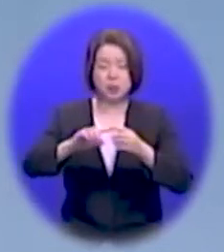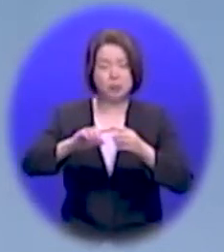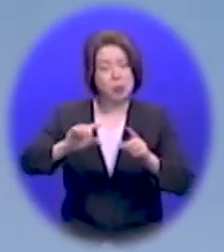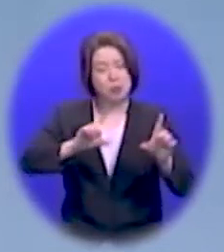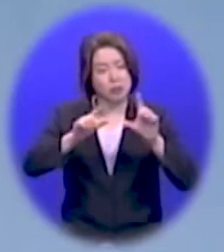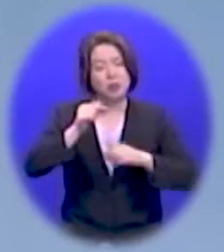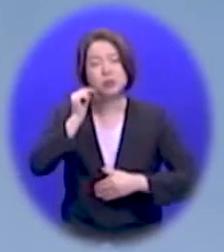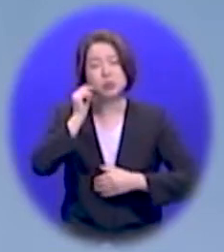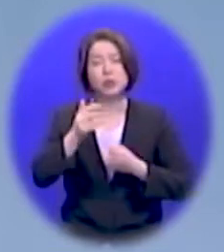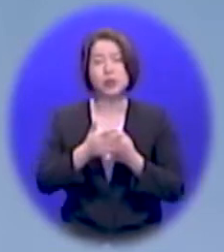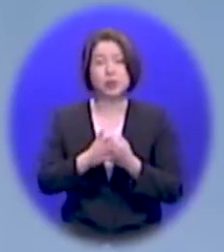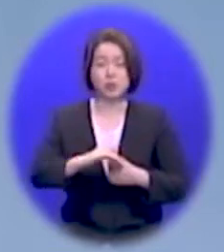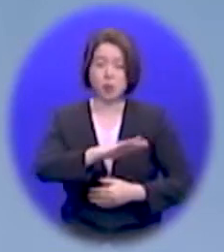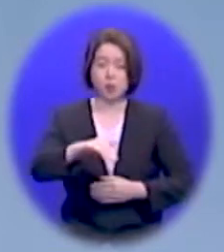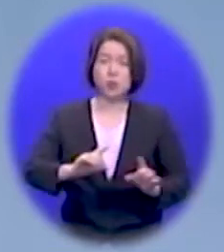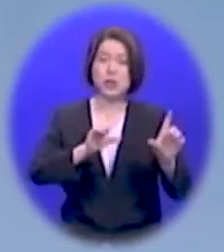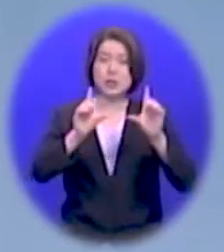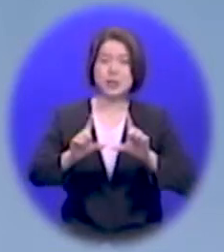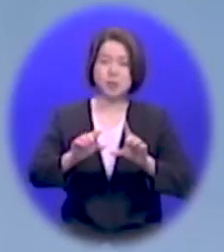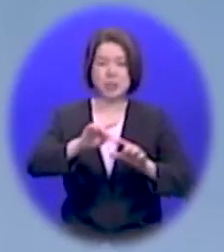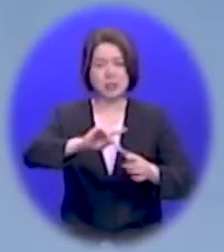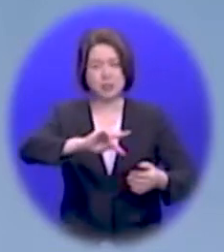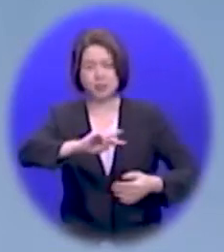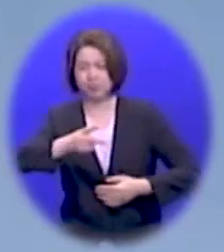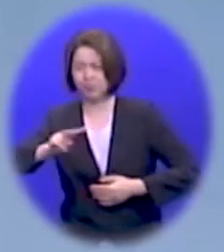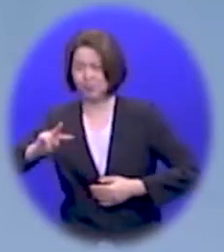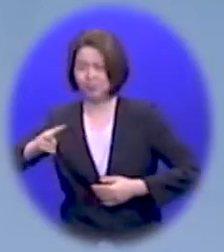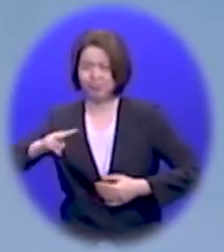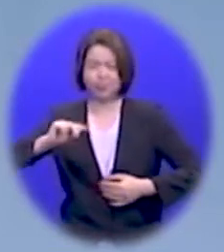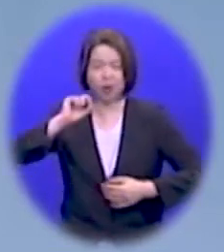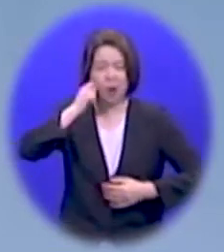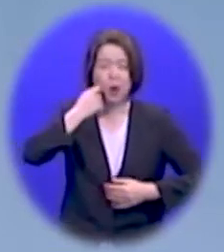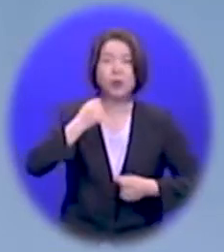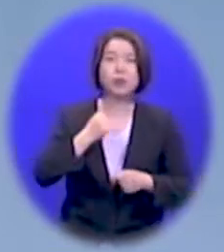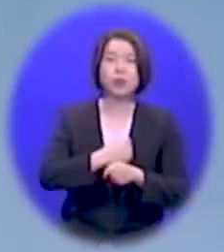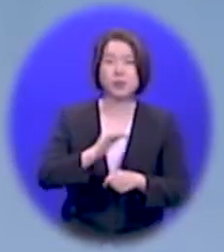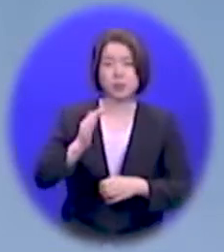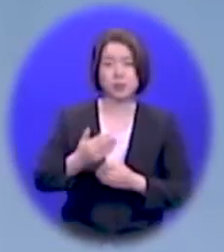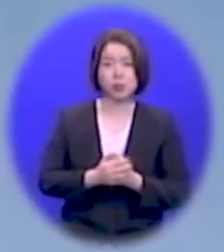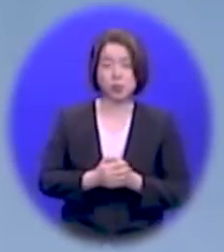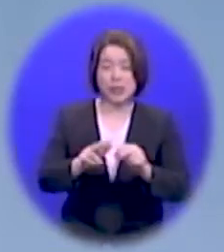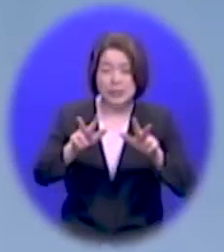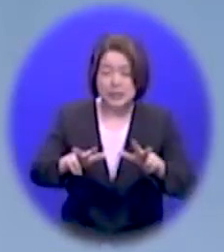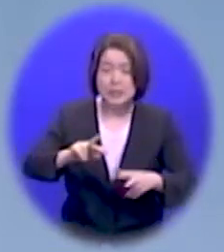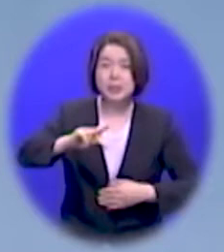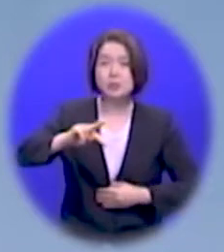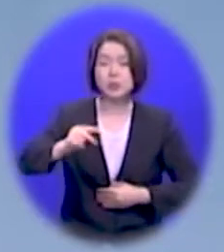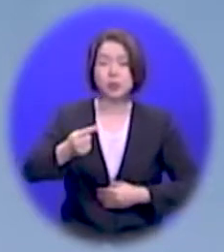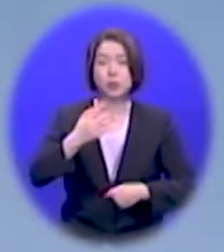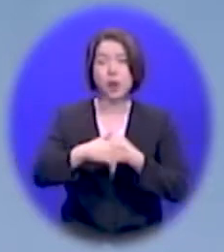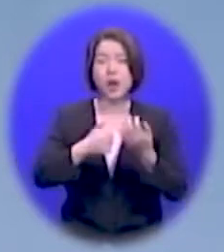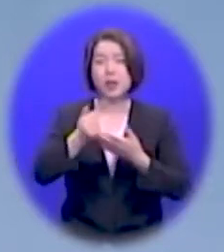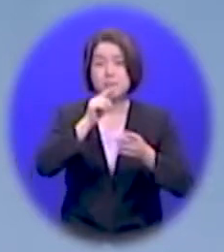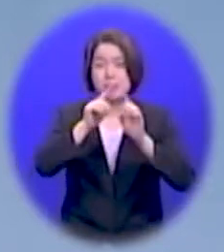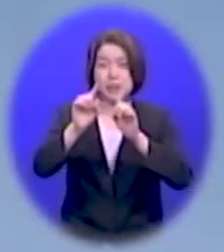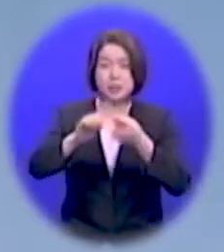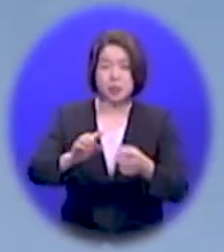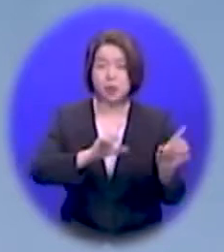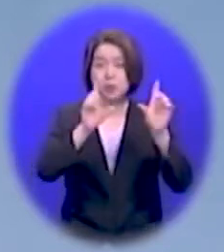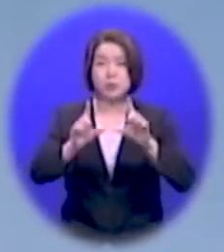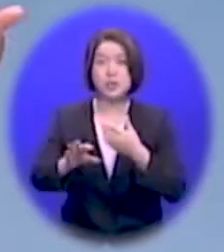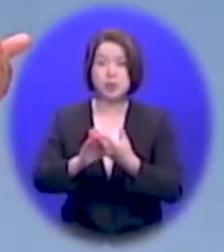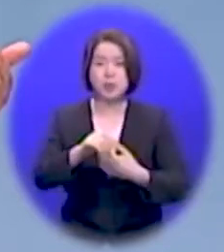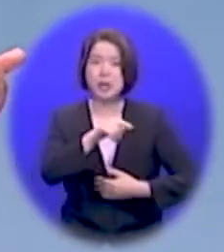우리의 삶이 이렇게 뒤틀려 가는 겁니다 지금이라도 하나님의 말씀대로 살면 누구든지 다 그